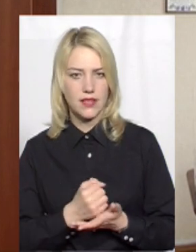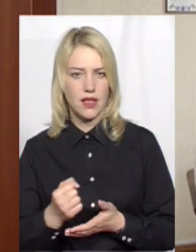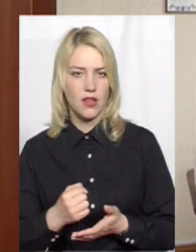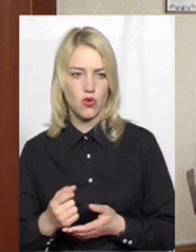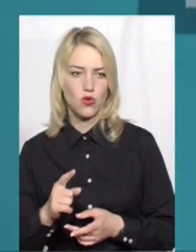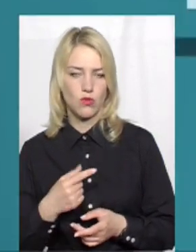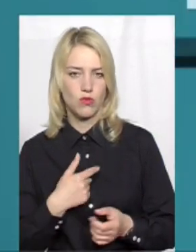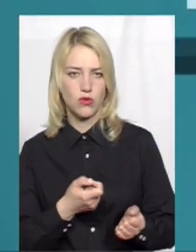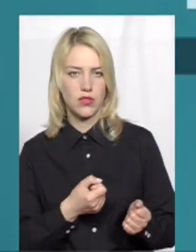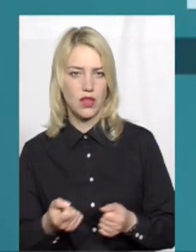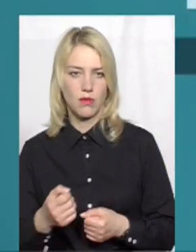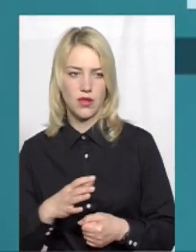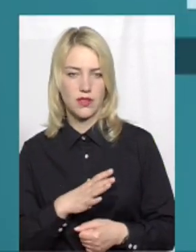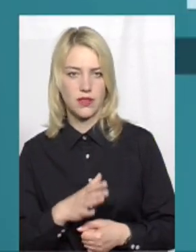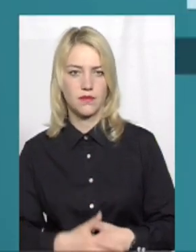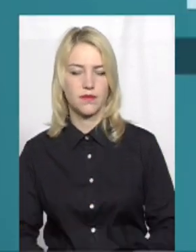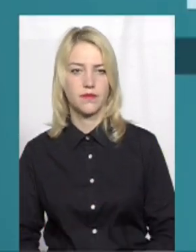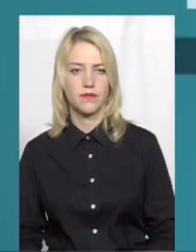пару місяців затрималися.